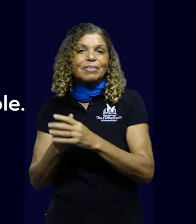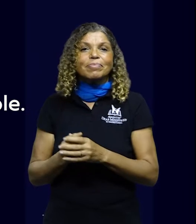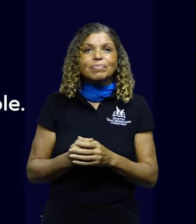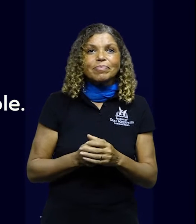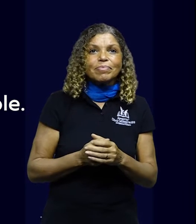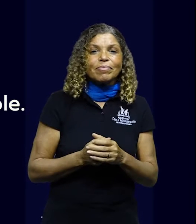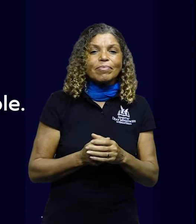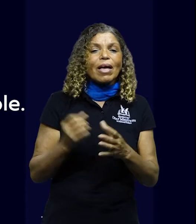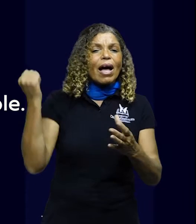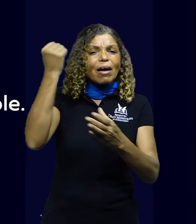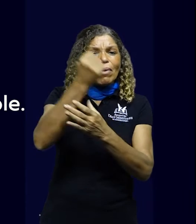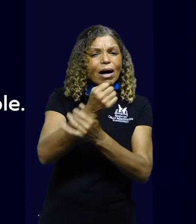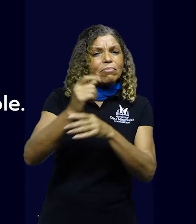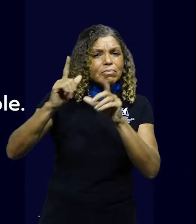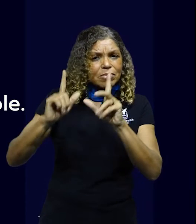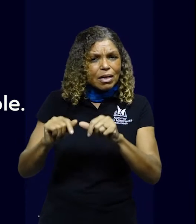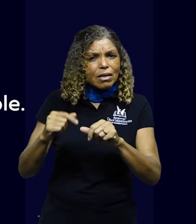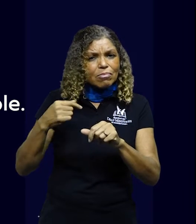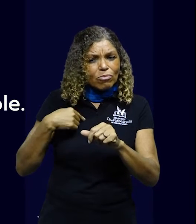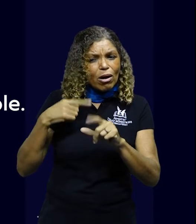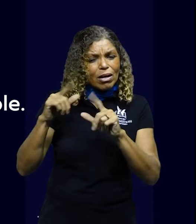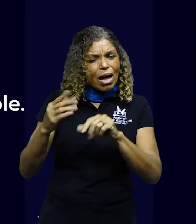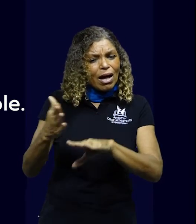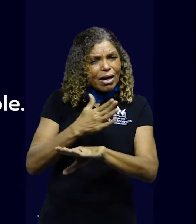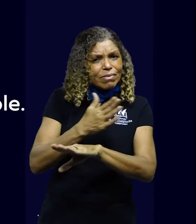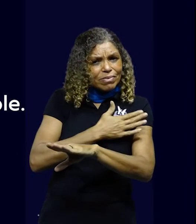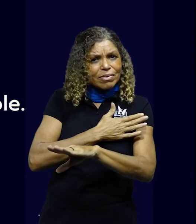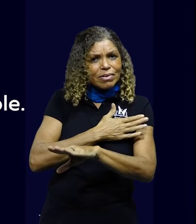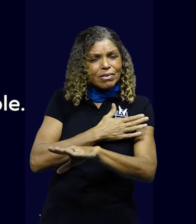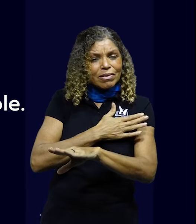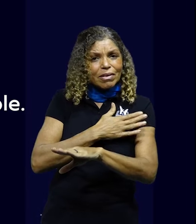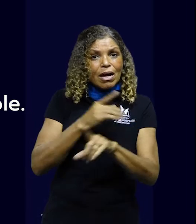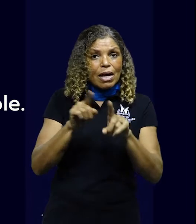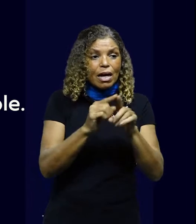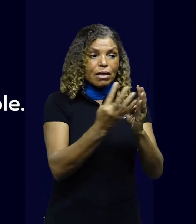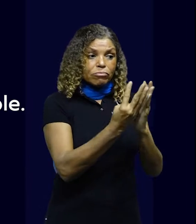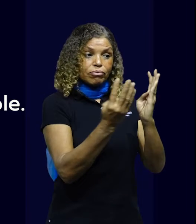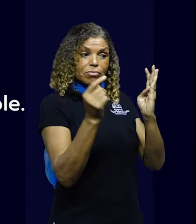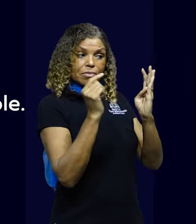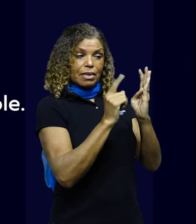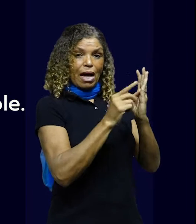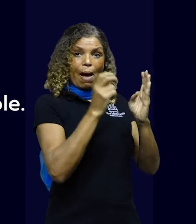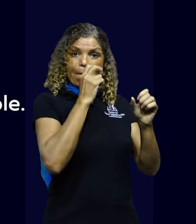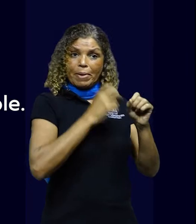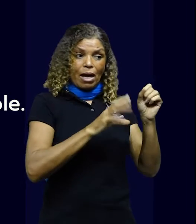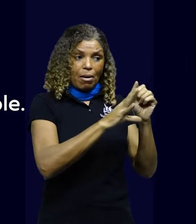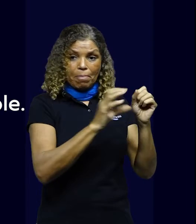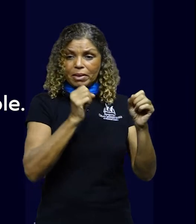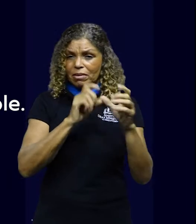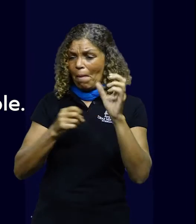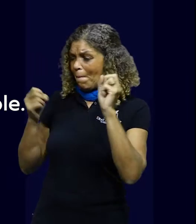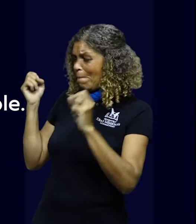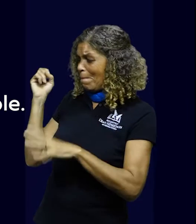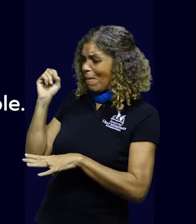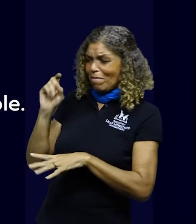ont entendu ce que Jésus a dit, avant qu'Abraham fût, je suis. Là-dessus, ils prirent des pierres pour les jeter contre